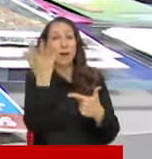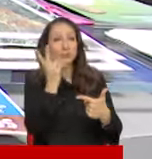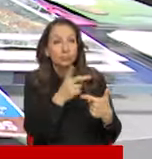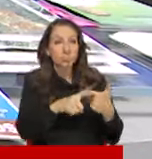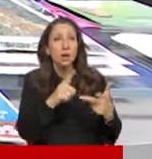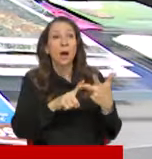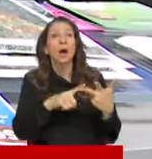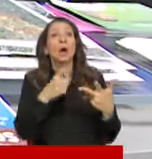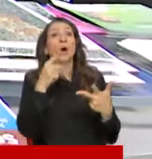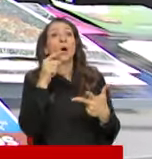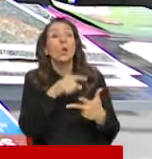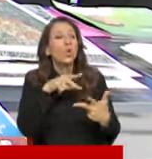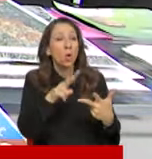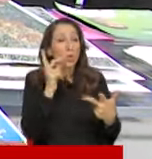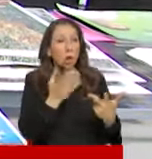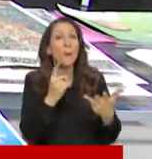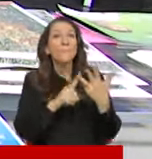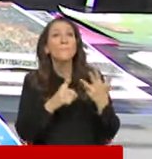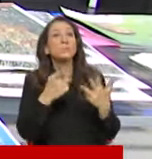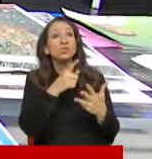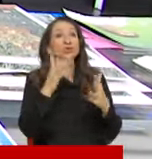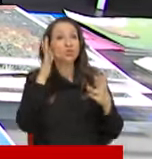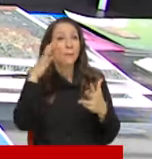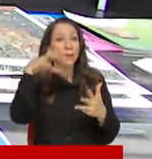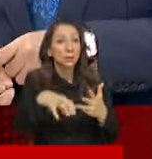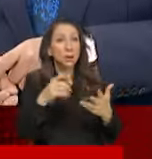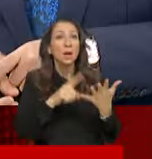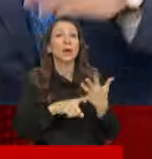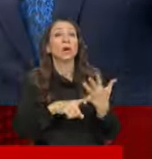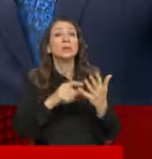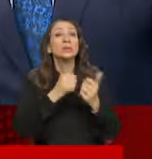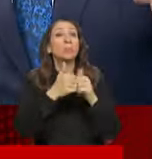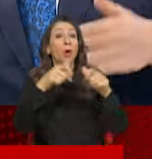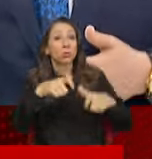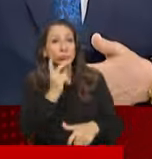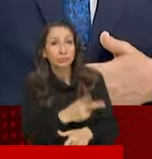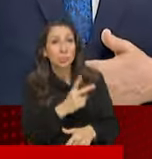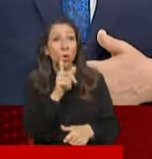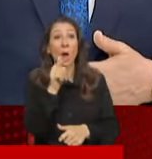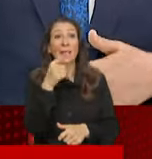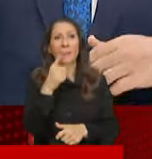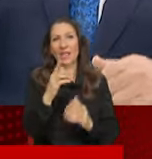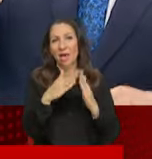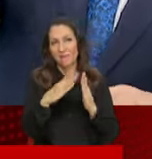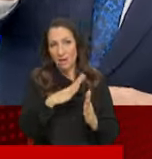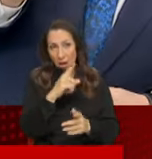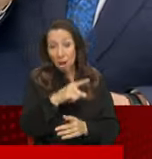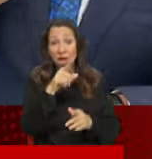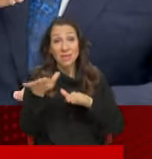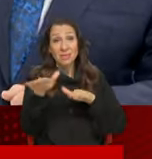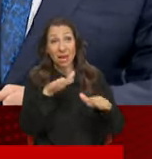alanı yapılmış Ama orası yol yapılmış ama arası Cami alanı yapılmış ama spor alanı 16.000 konut var